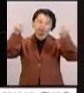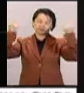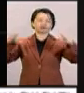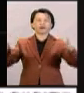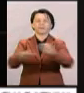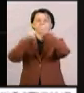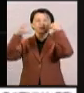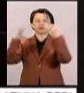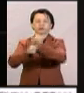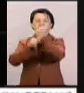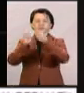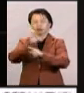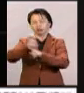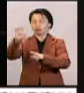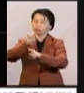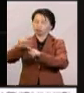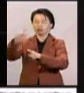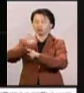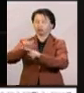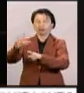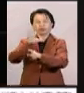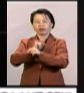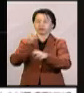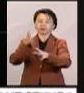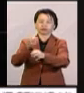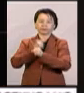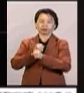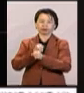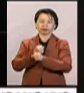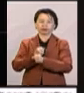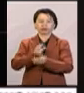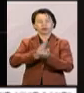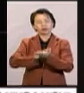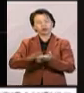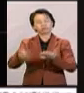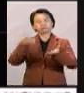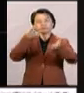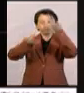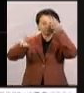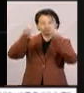a bronze and a gold for this time round. It's a nice finale